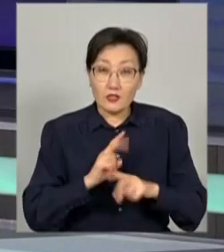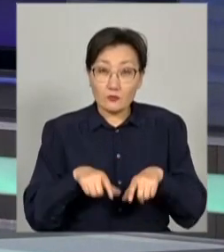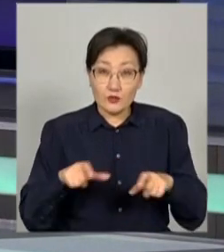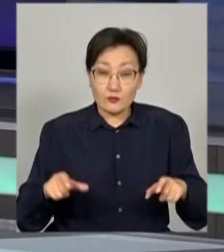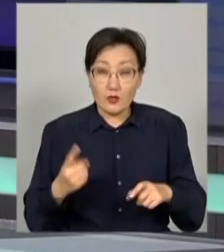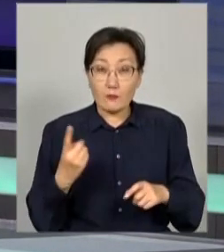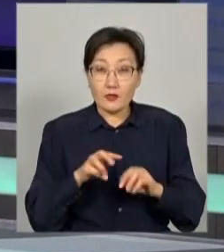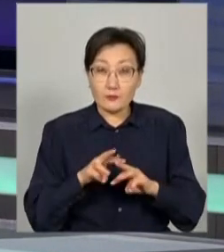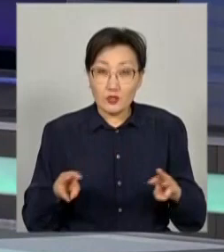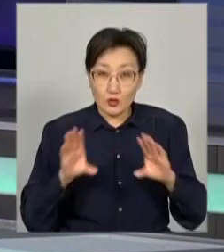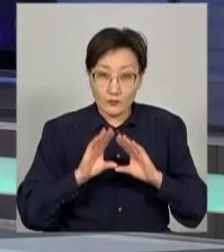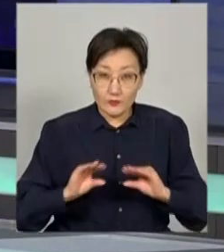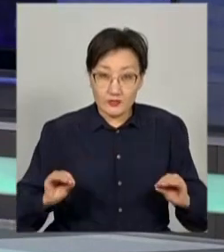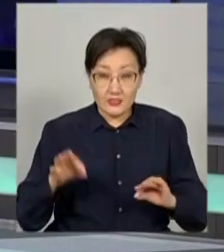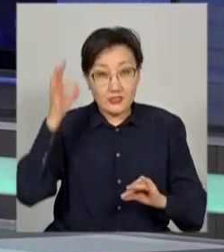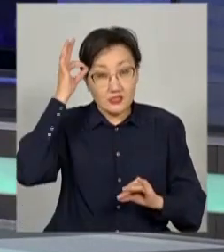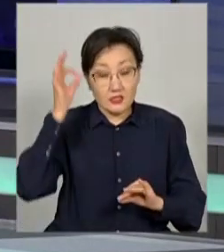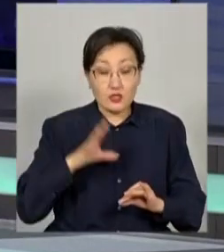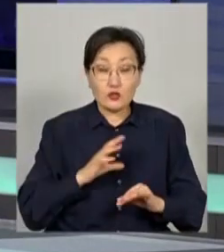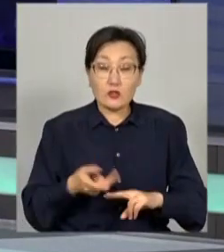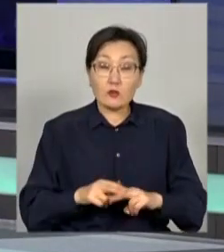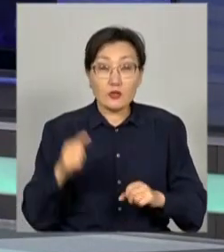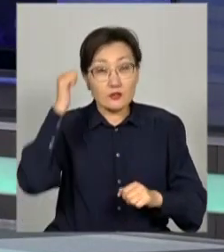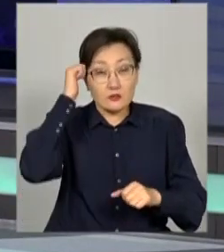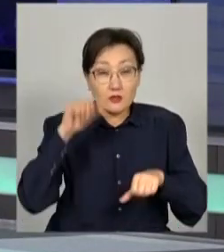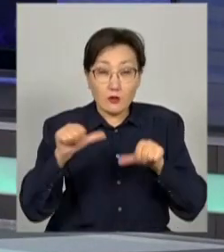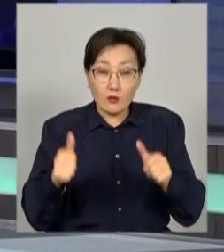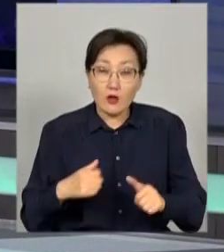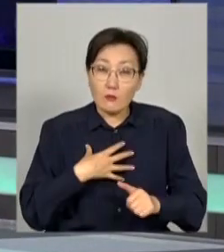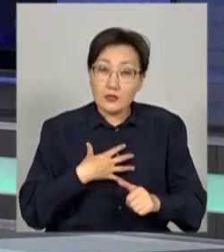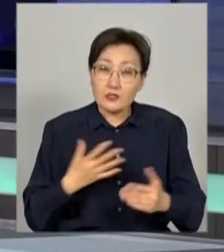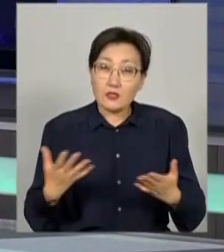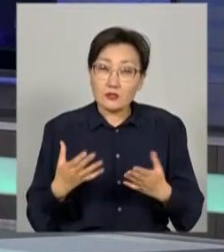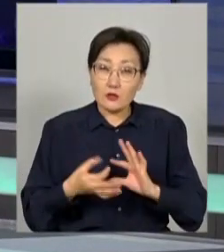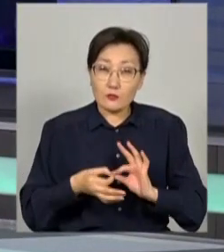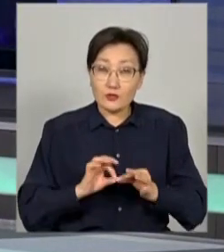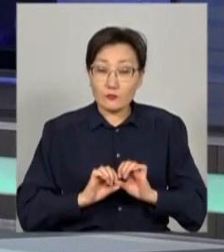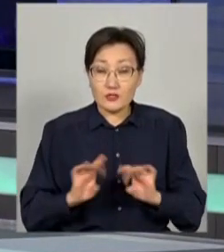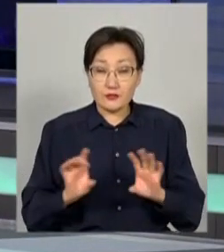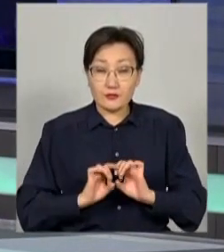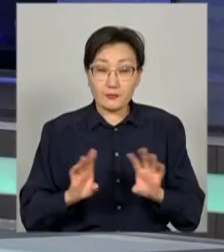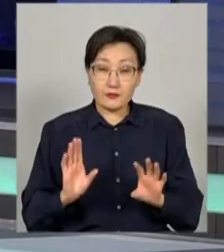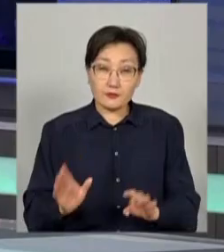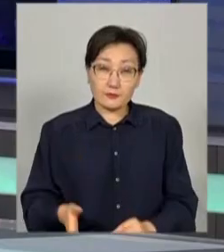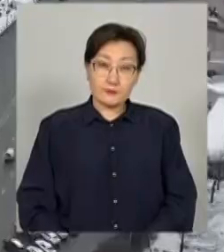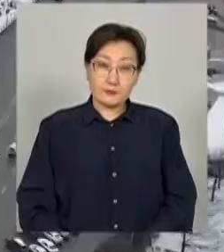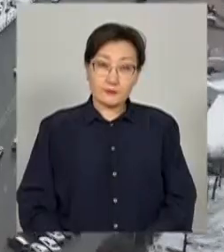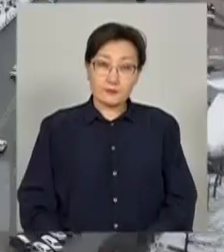азаматтарды бір минут үнсіздікпен еске алды. Бұл мемориалдың мән-маңызы қандай? Толығырақ әріптесім Жадыра Омаржан